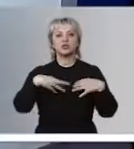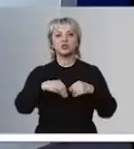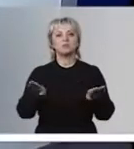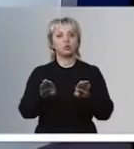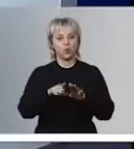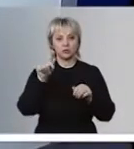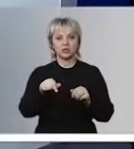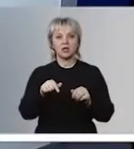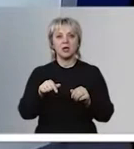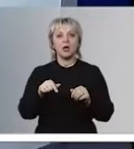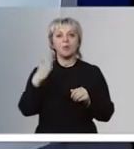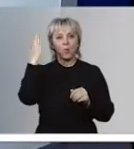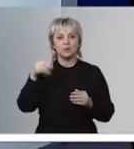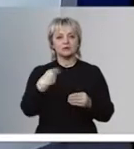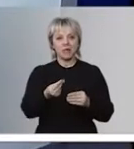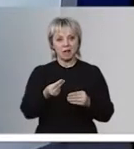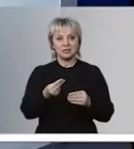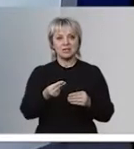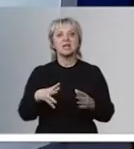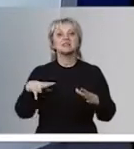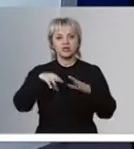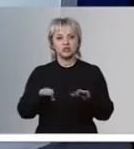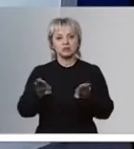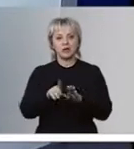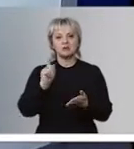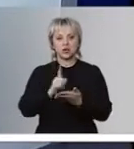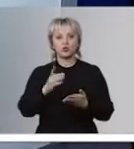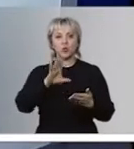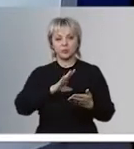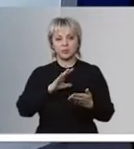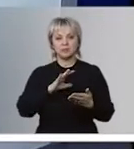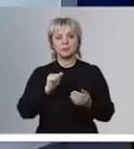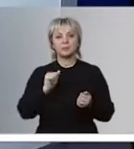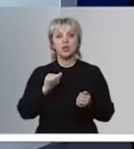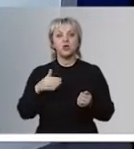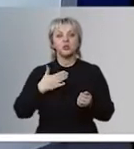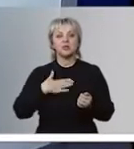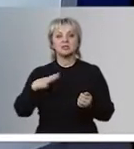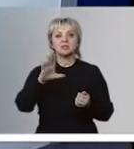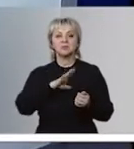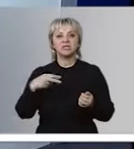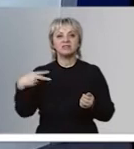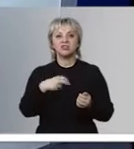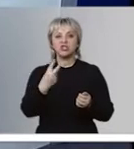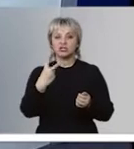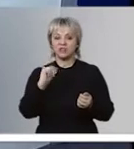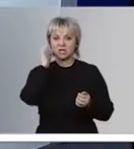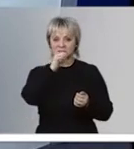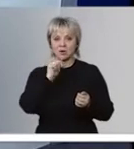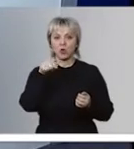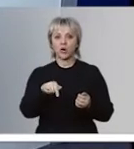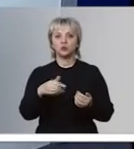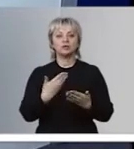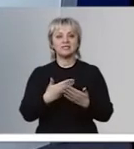Да. Бог дал, значит, так и должно быть. Вот. И у нас было в 2012